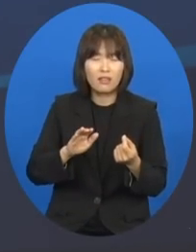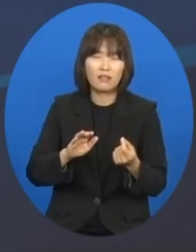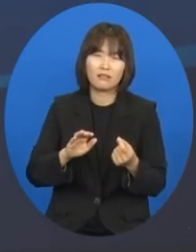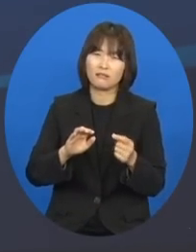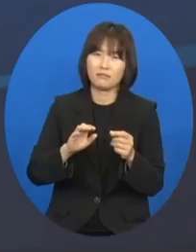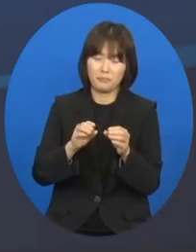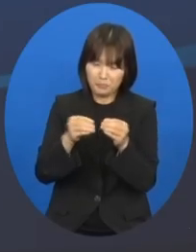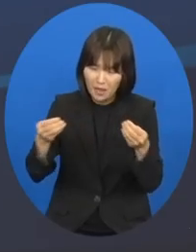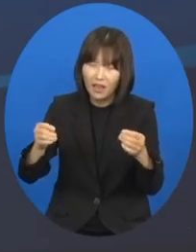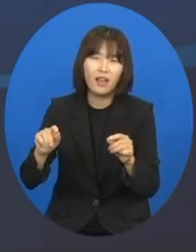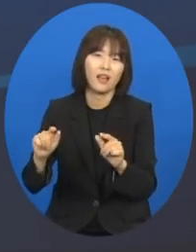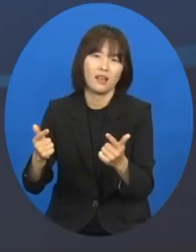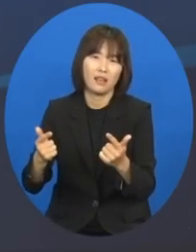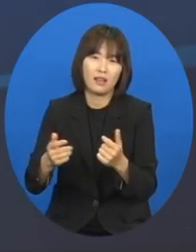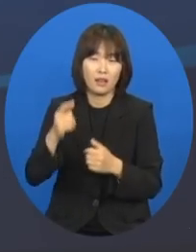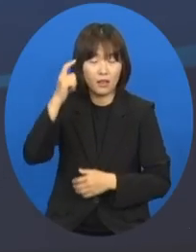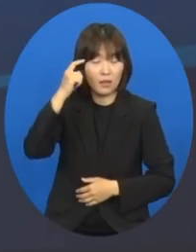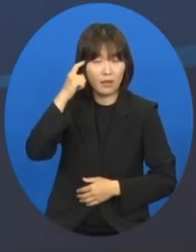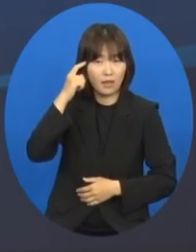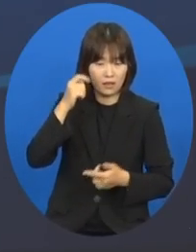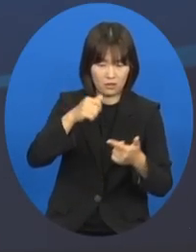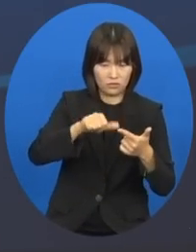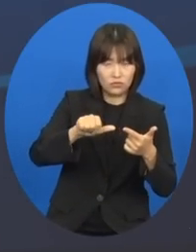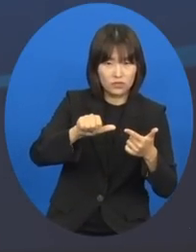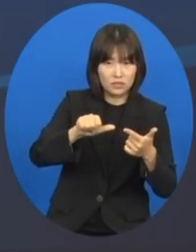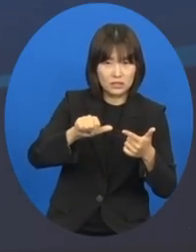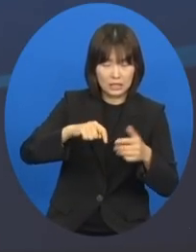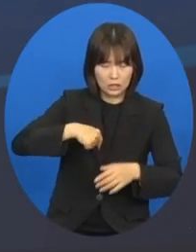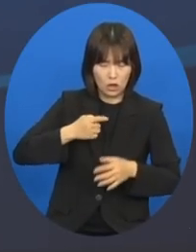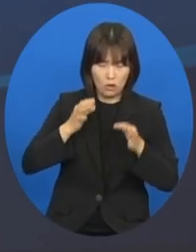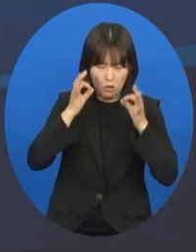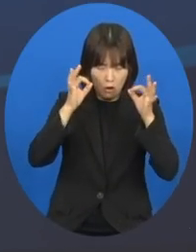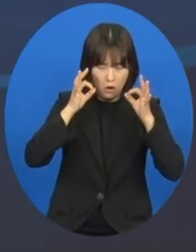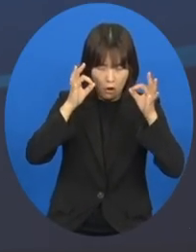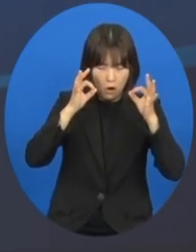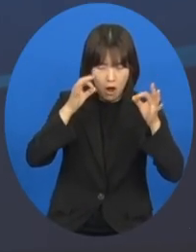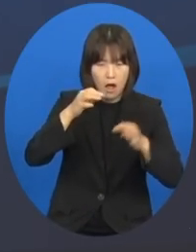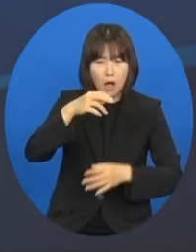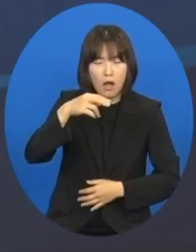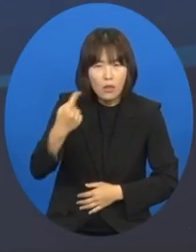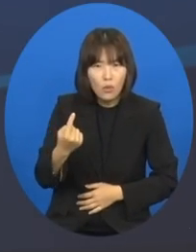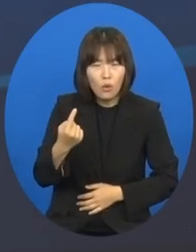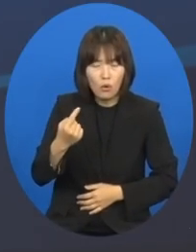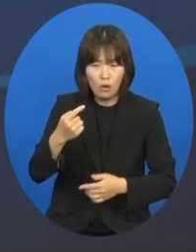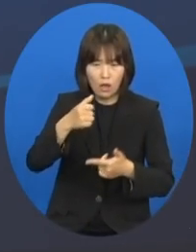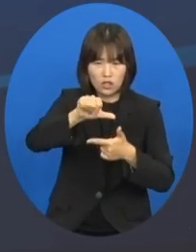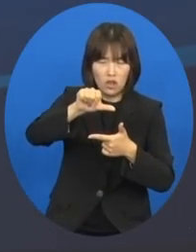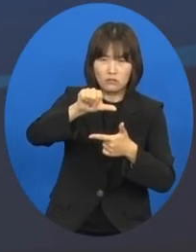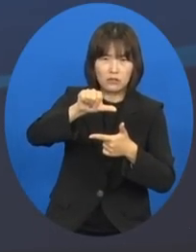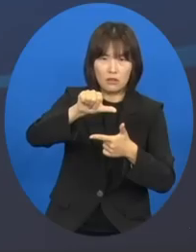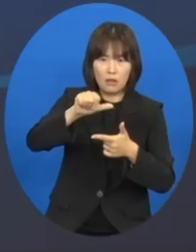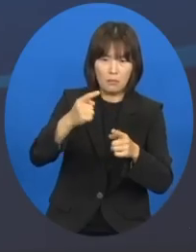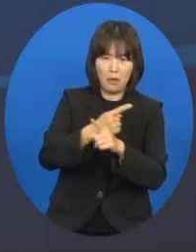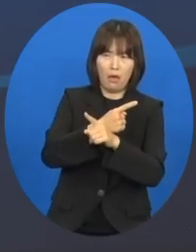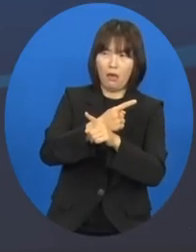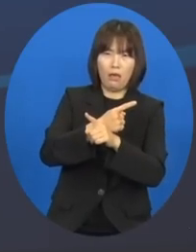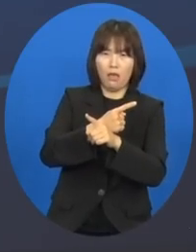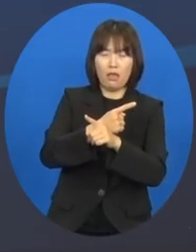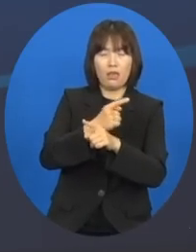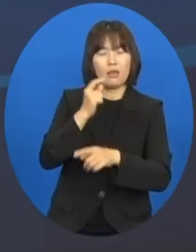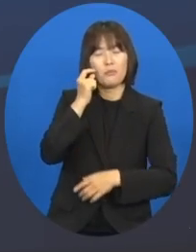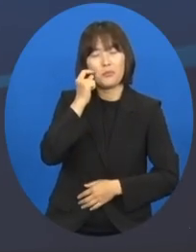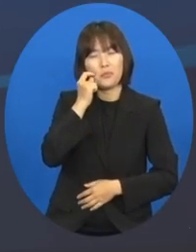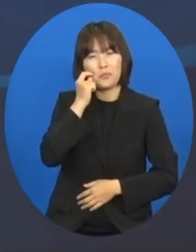왜냐면이 아이는 아무리 자신이 노력을 해도 첫째가 될 수가 없어요 늘 자기는